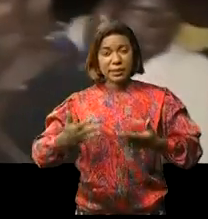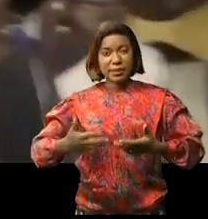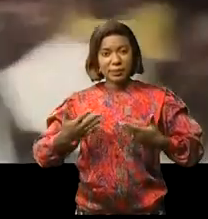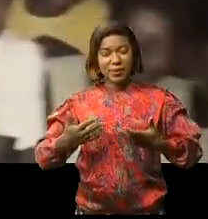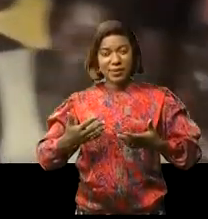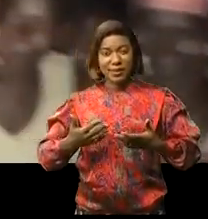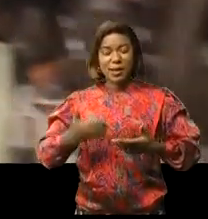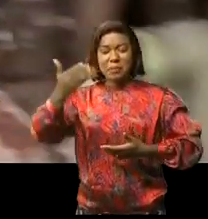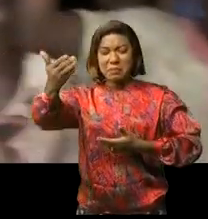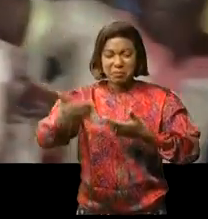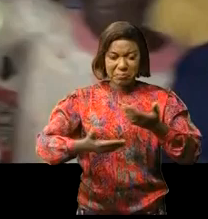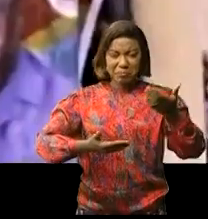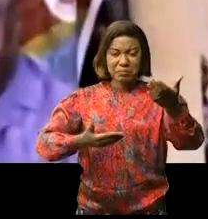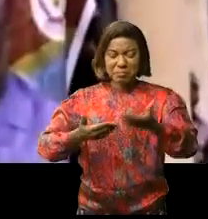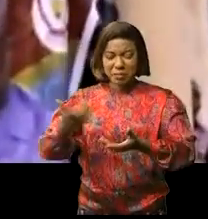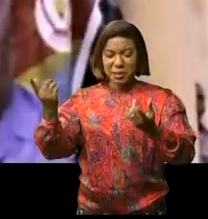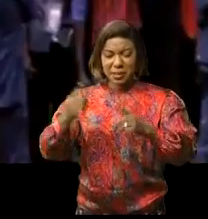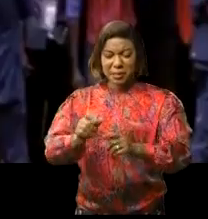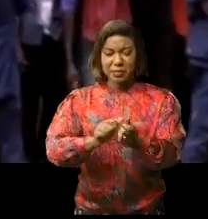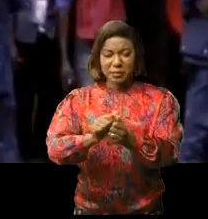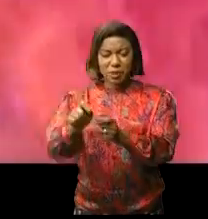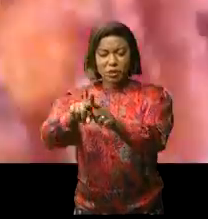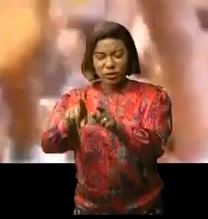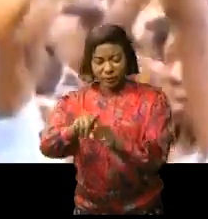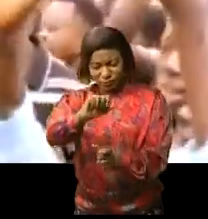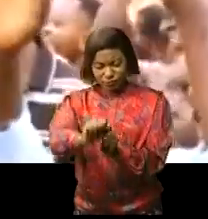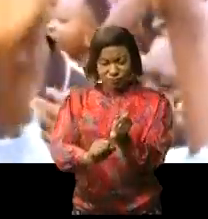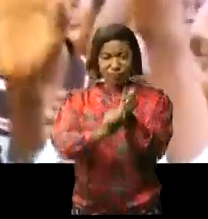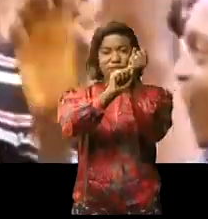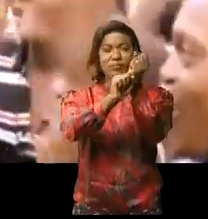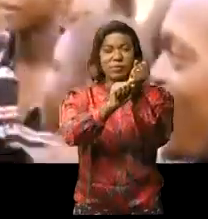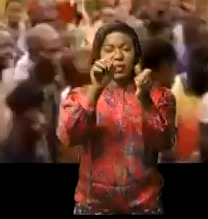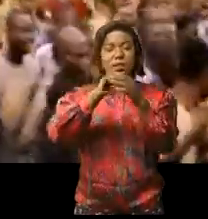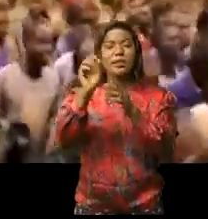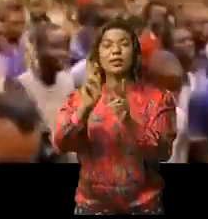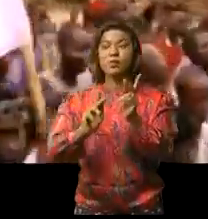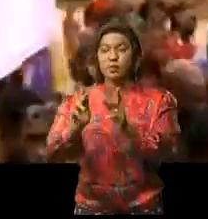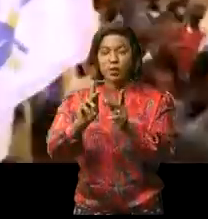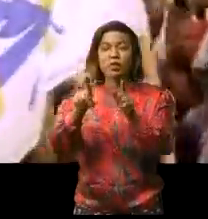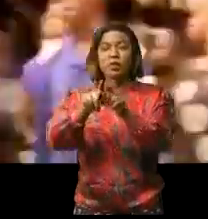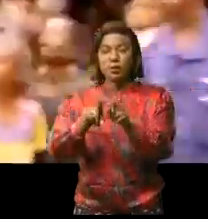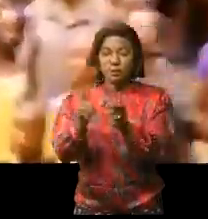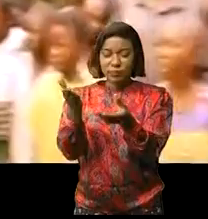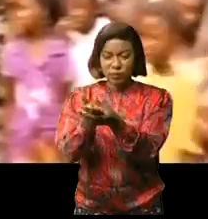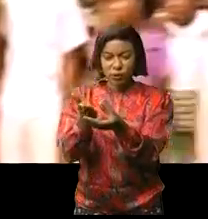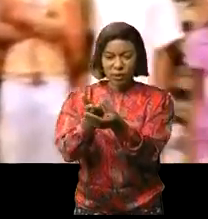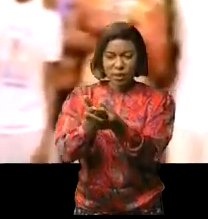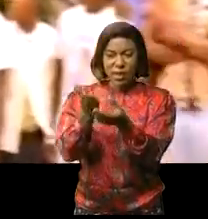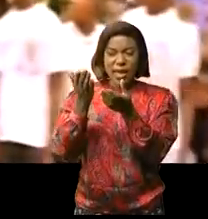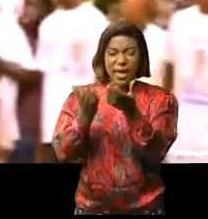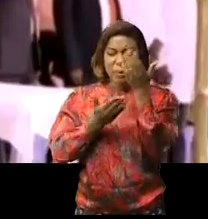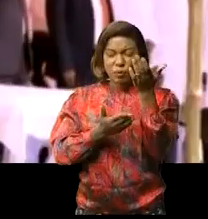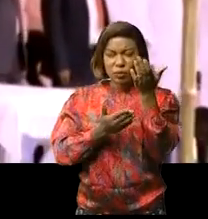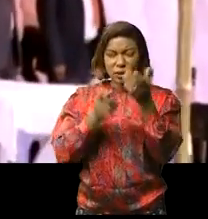Des accueils sur son passage témoignent du soutien dont il jouit auprès de sa population. Un autre dossier important sur lequel s'est